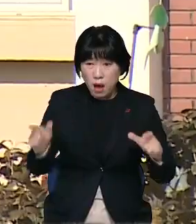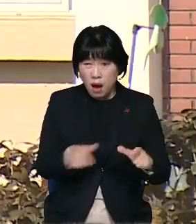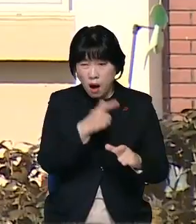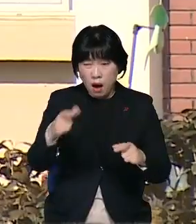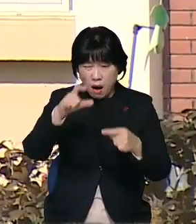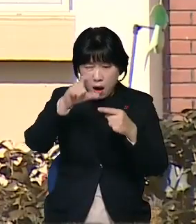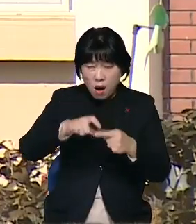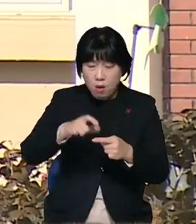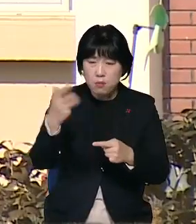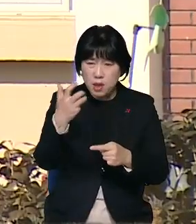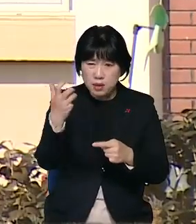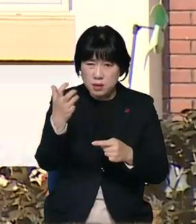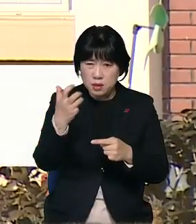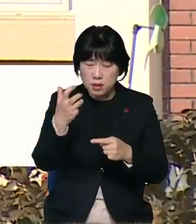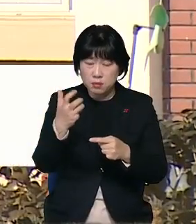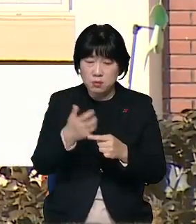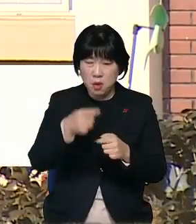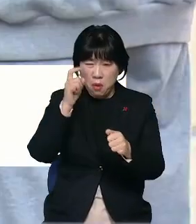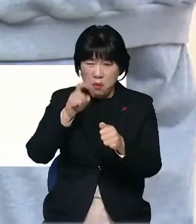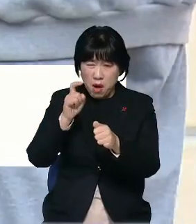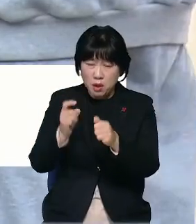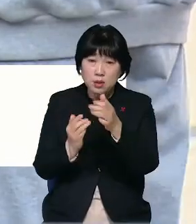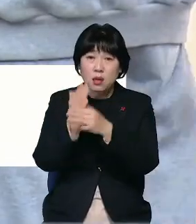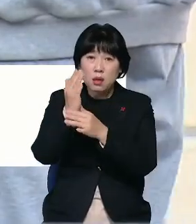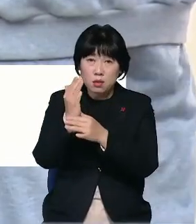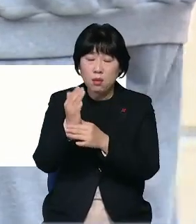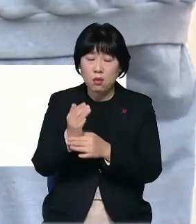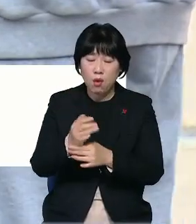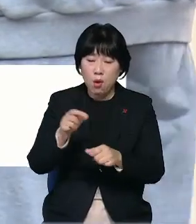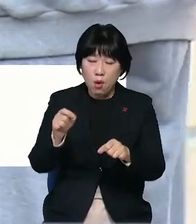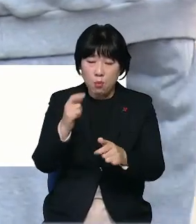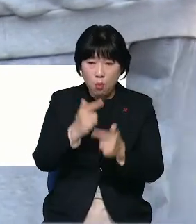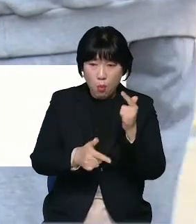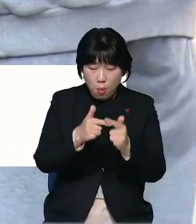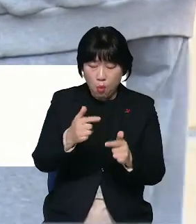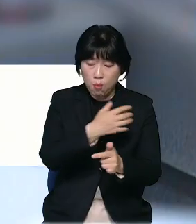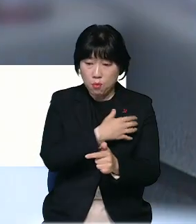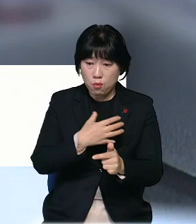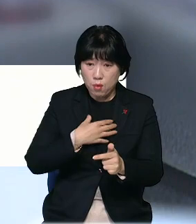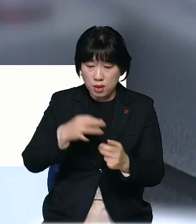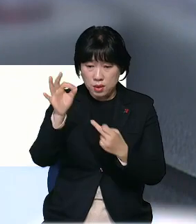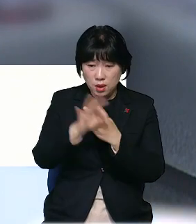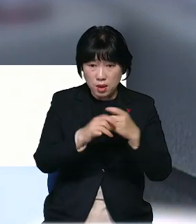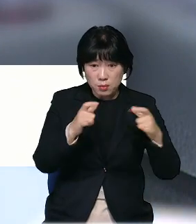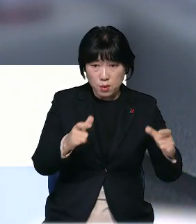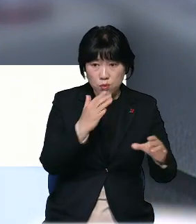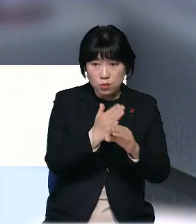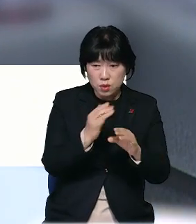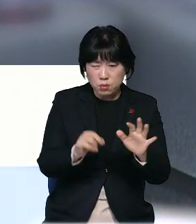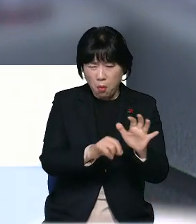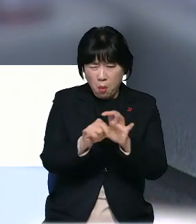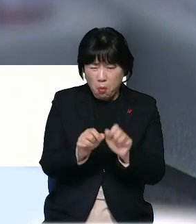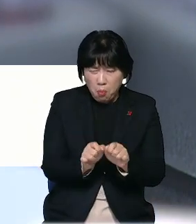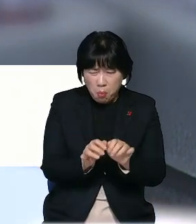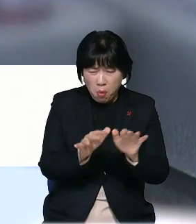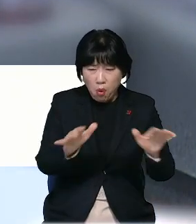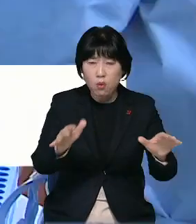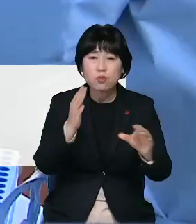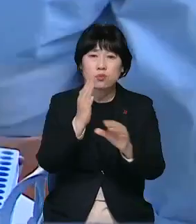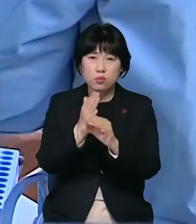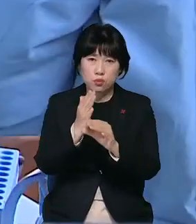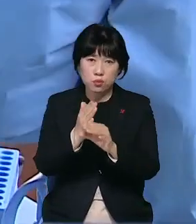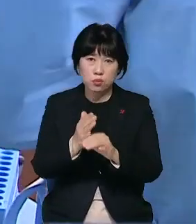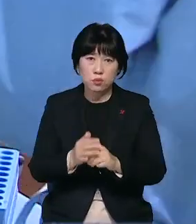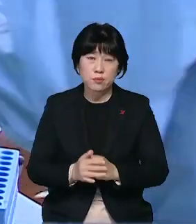평균 80명이 넘는 확진자가 나오고 있는데 특히 목포와 무안 등 서남권을 중심으로 오미크론 변이가 확산되고